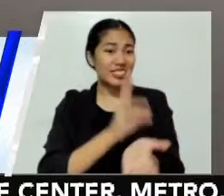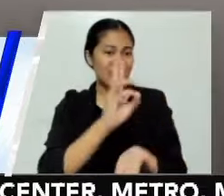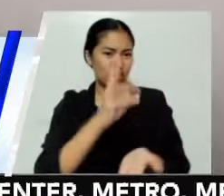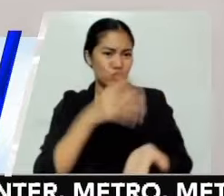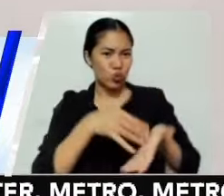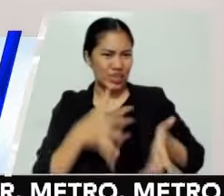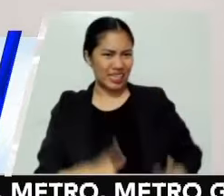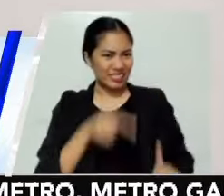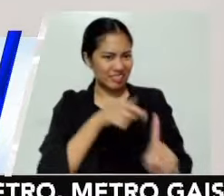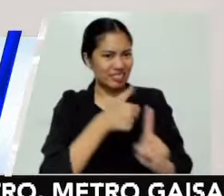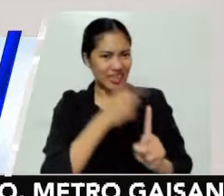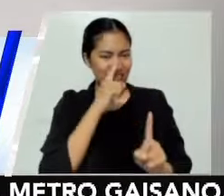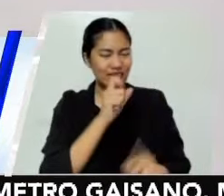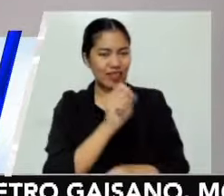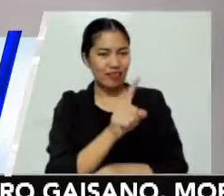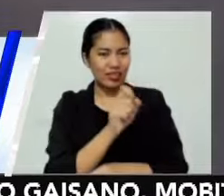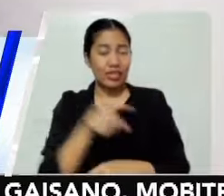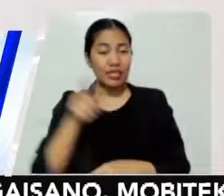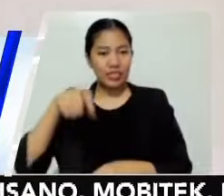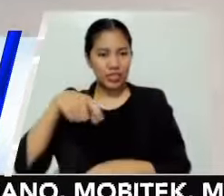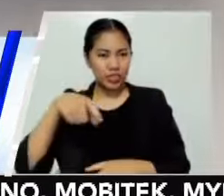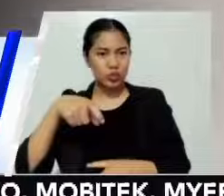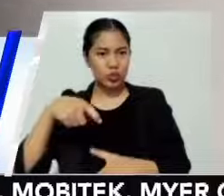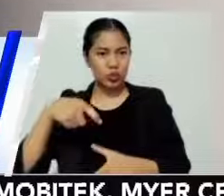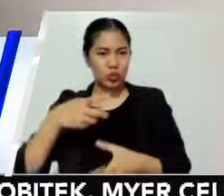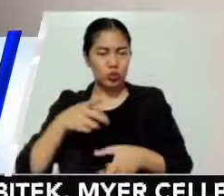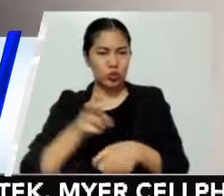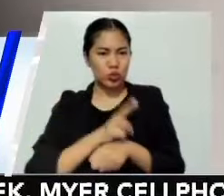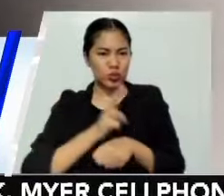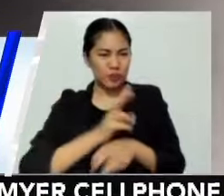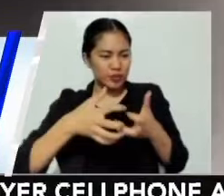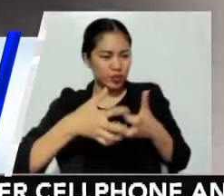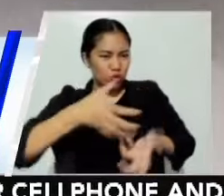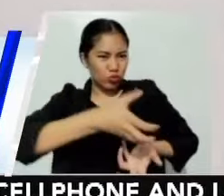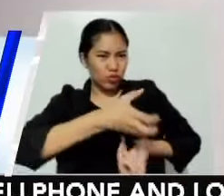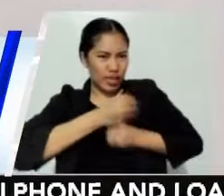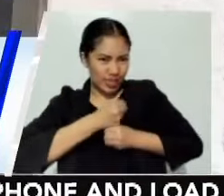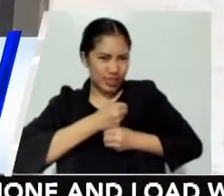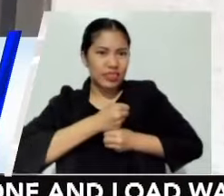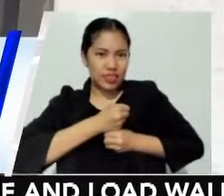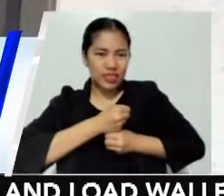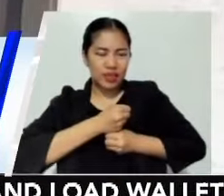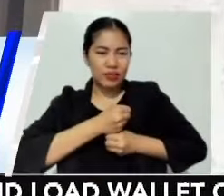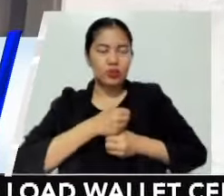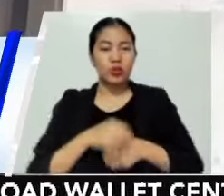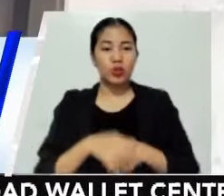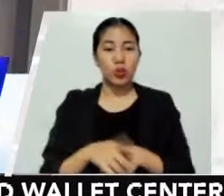ang istruktura na dumagan sa bata. Nagpapagaling naman ang isa pang kasama ng biktima.